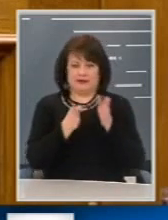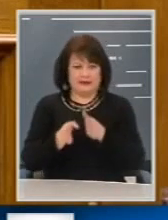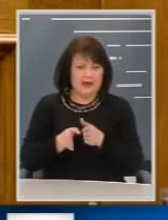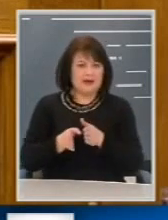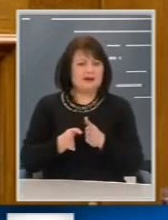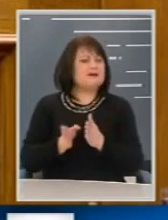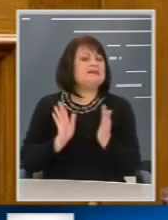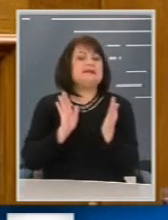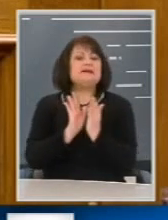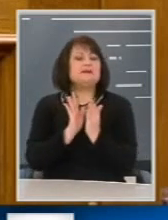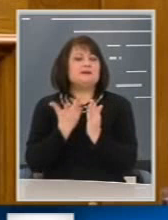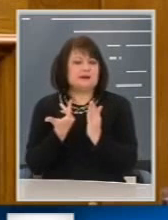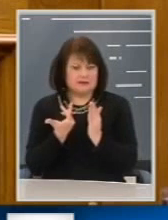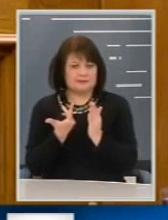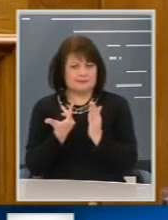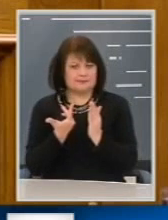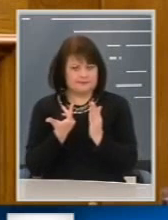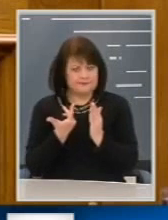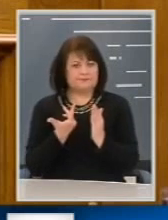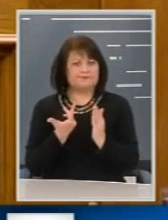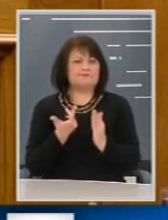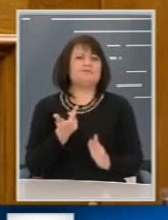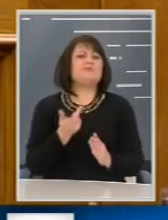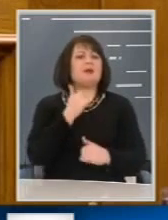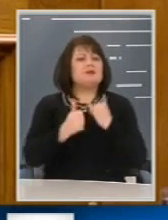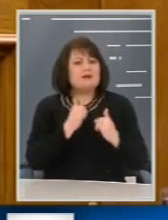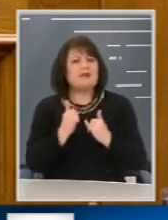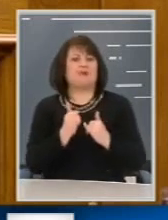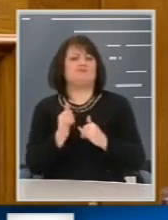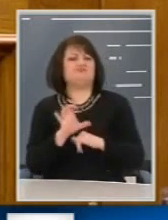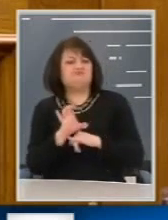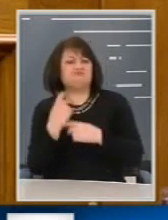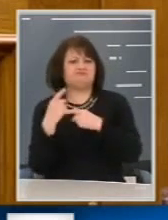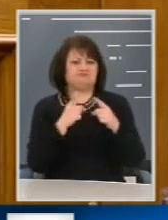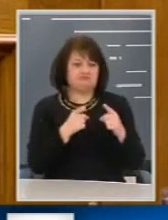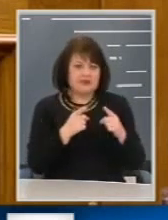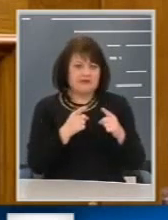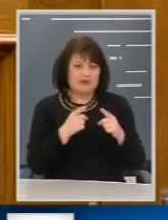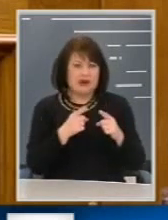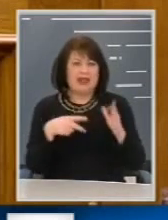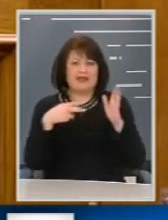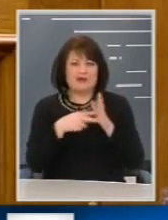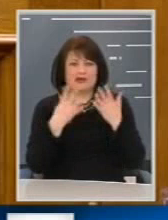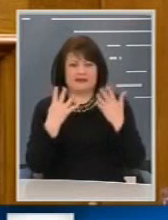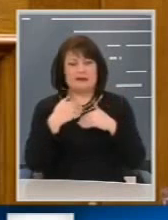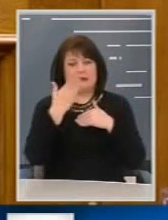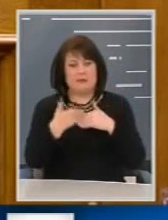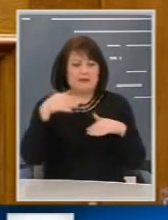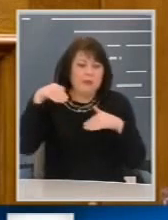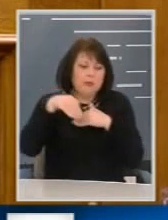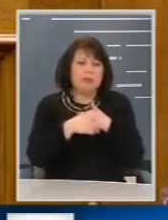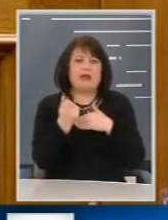να αντιμετωπίσουν την επέκταση των μέσων κοινωνικής δικτύωσης, αλλά κατρακύλησαν οικονομικά από το 2009 και